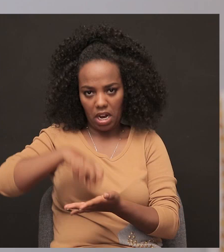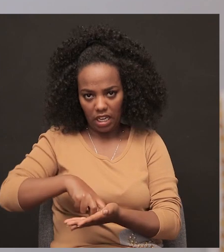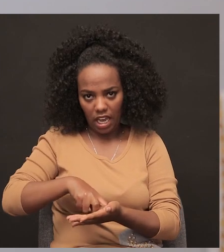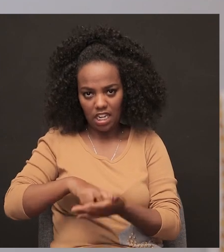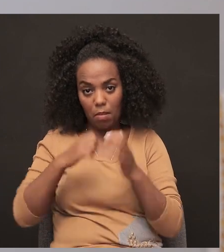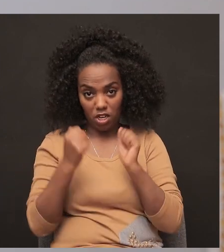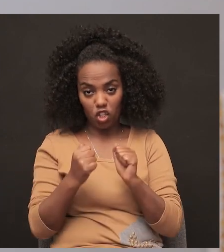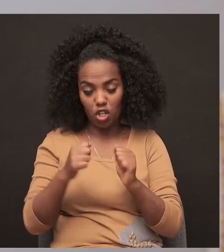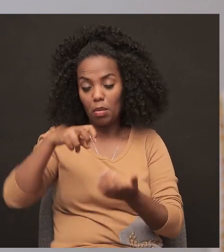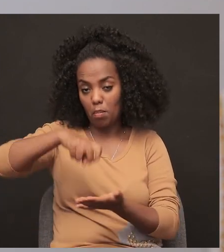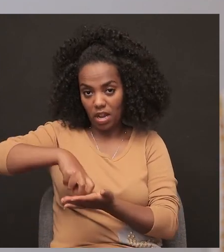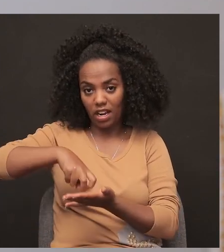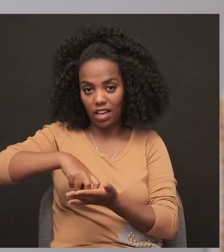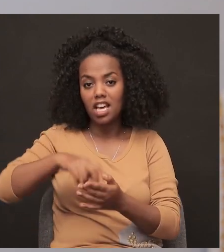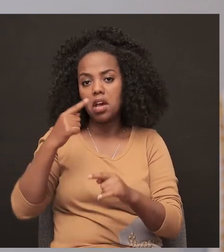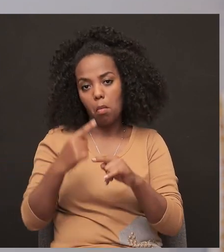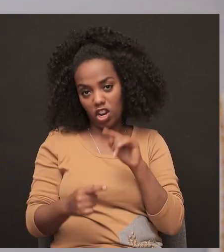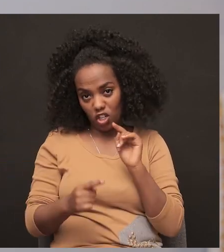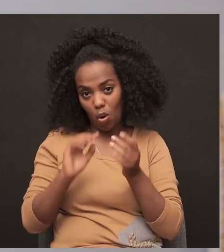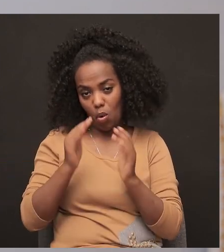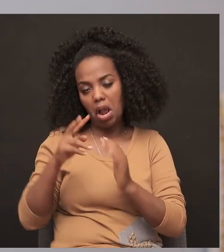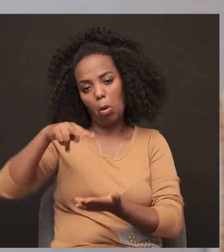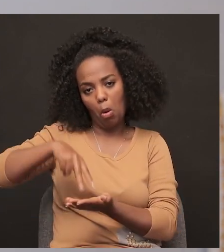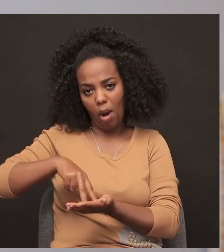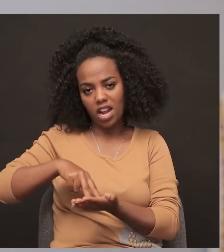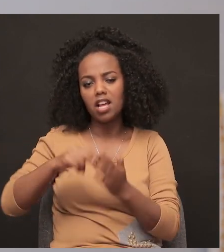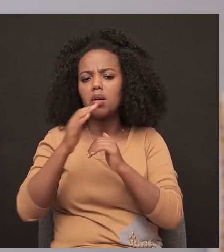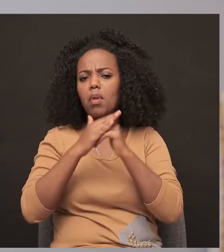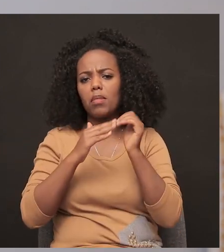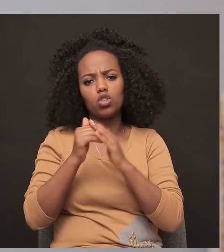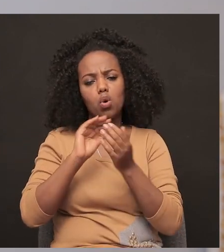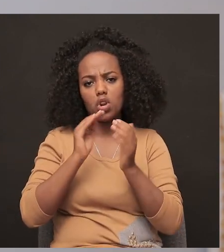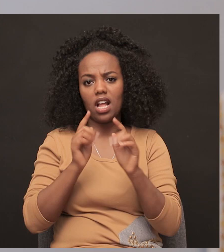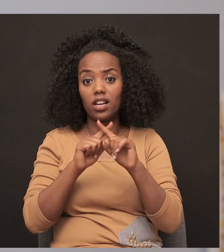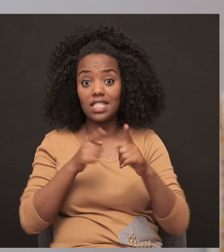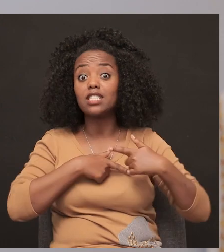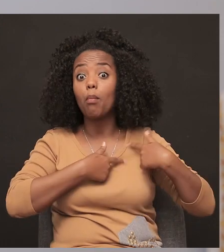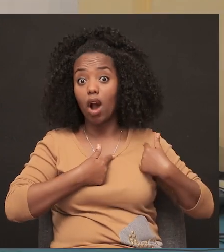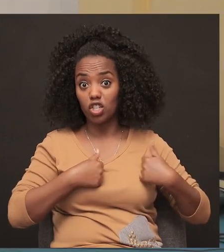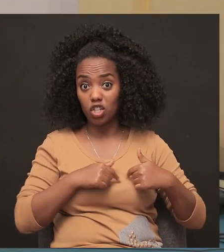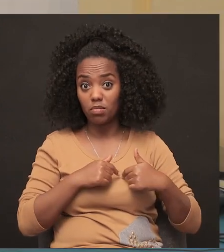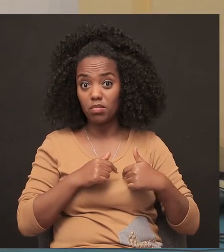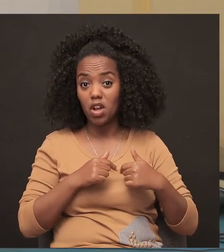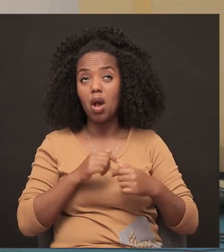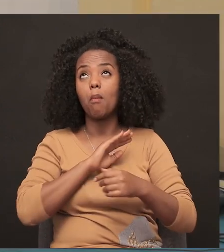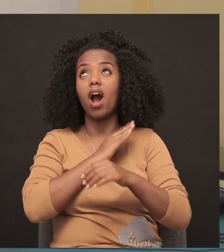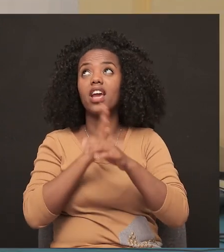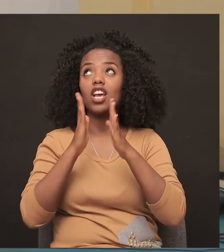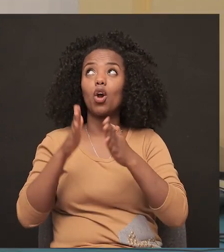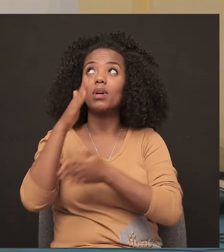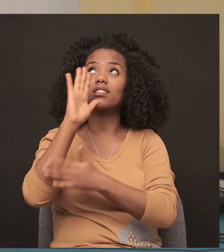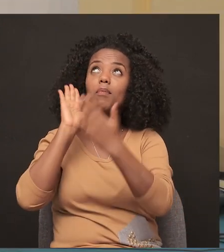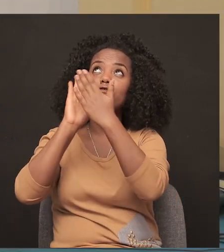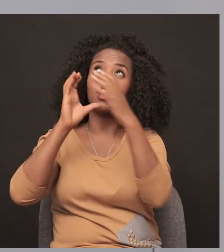የምንችል እንበረከካለን ማንችል እንቆማለን በተመቸን ሁኔታ ግን ልባችንን በኃይለኛው በእግዚአብሔር